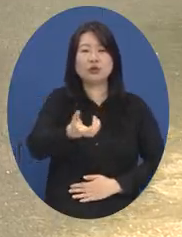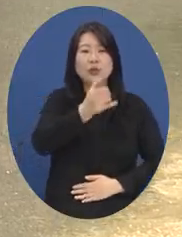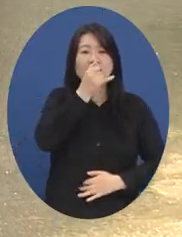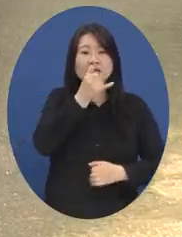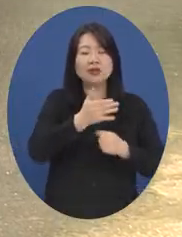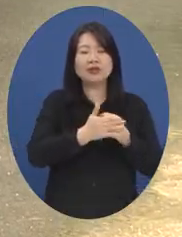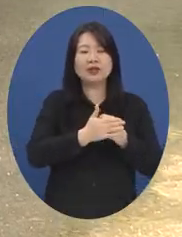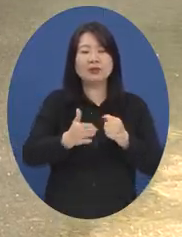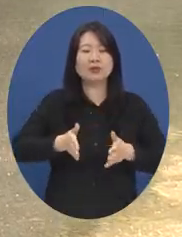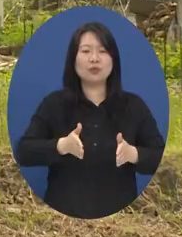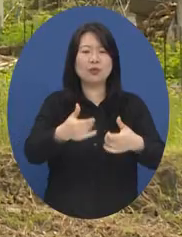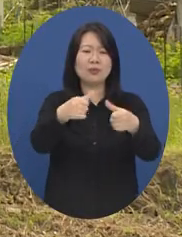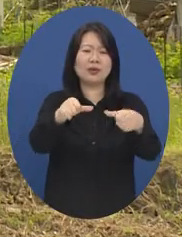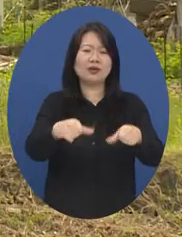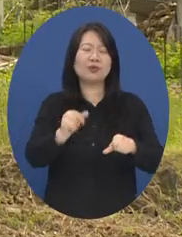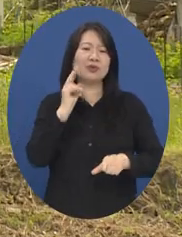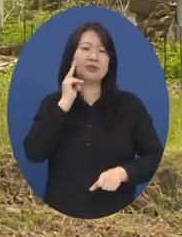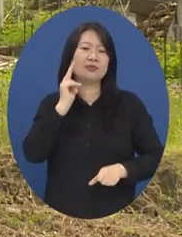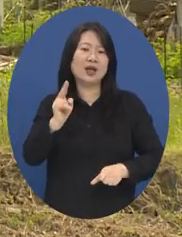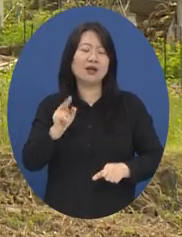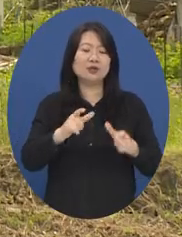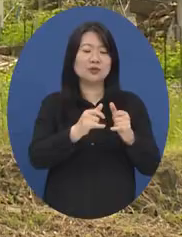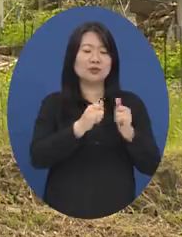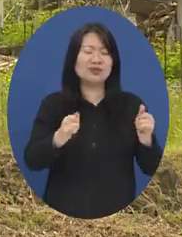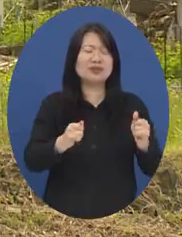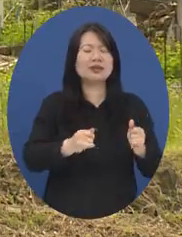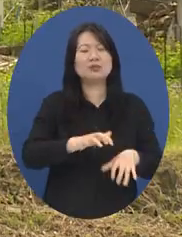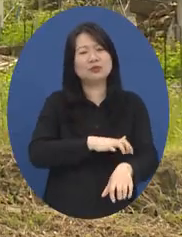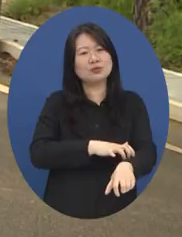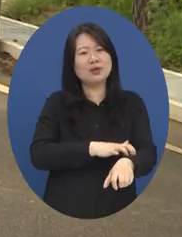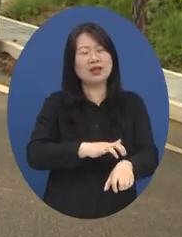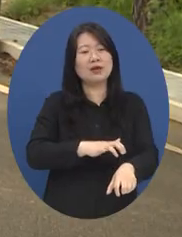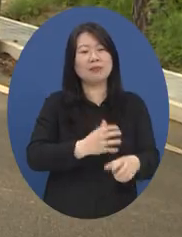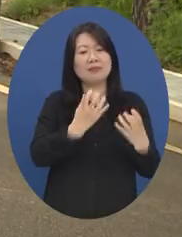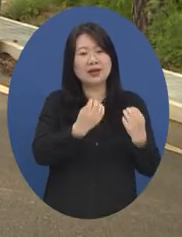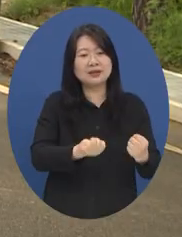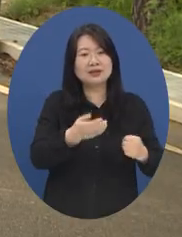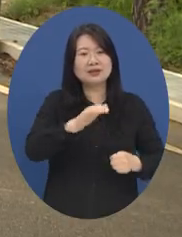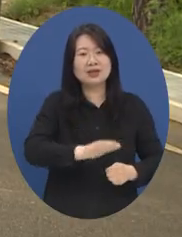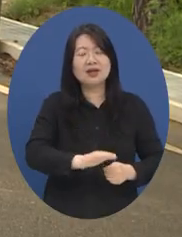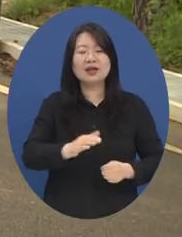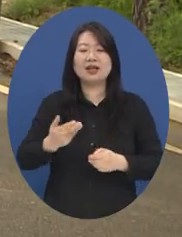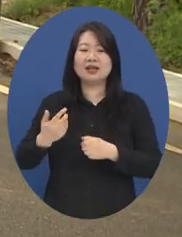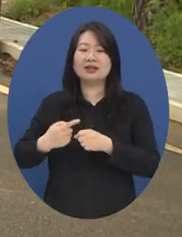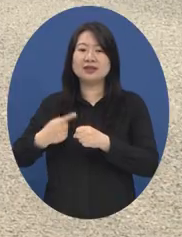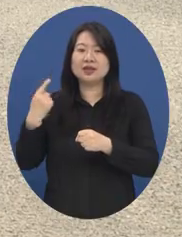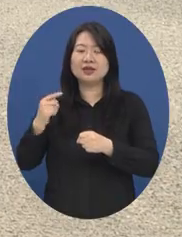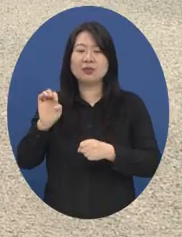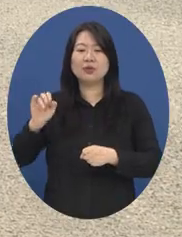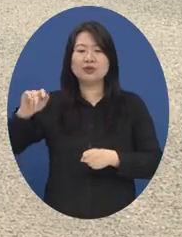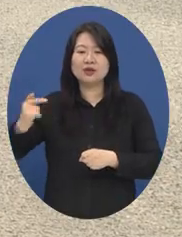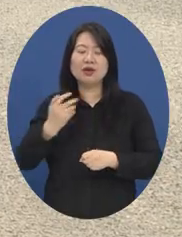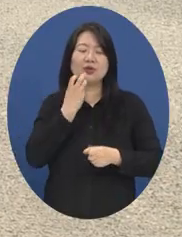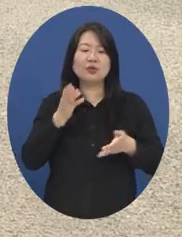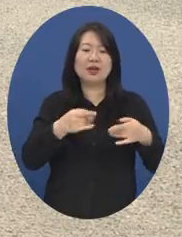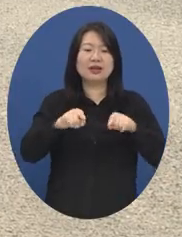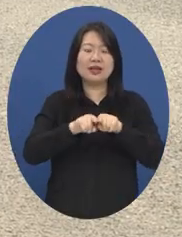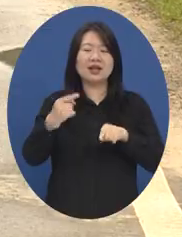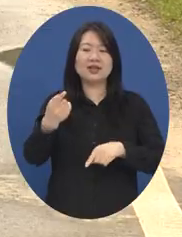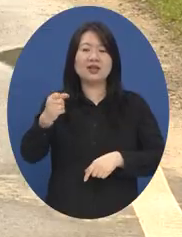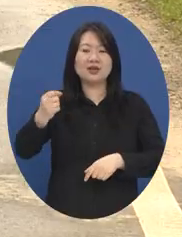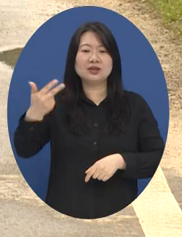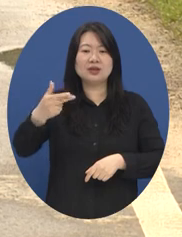상태였습니다 주민들의 큰 불편함을 겪었는데 지난해 경기도와 부천시가 1억 7천 여 만원을 들여